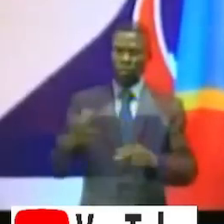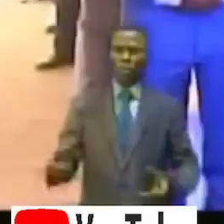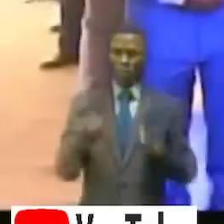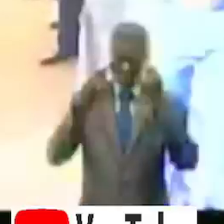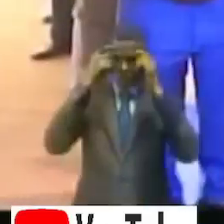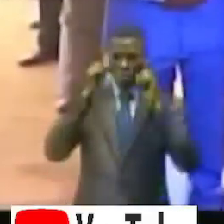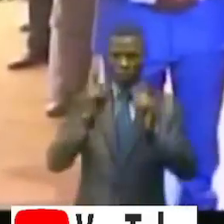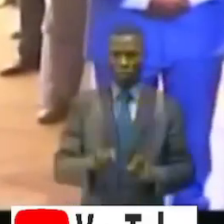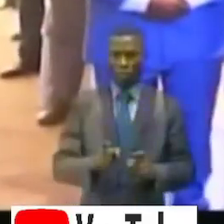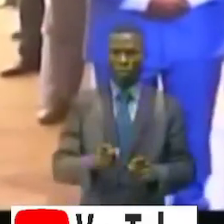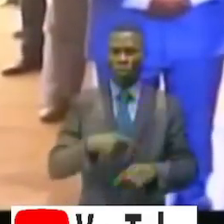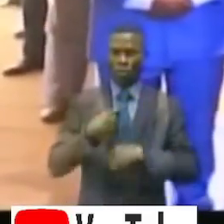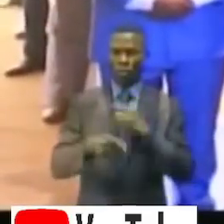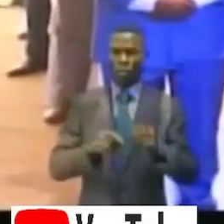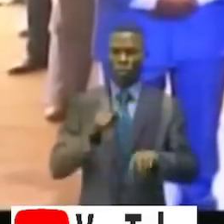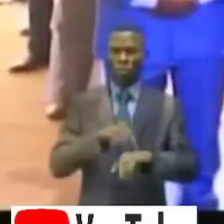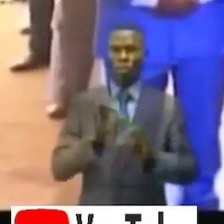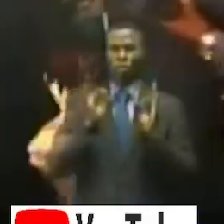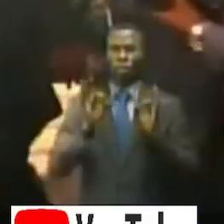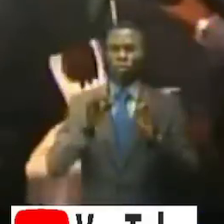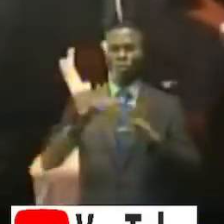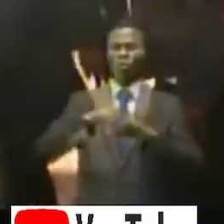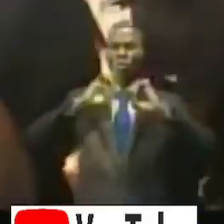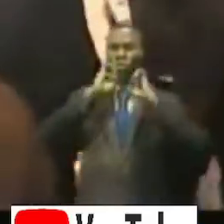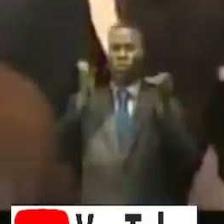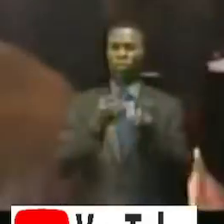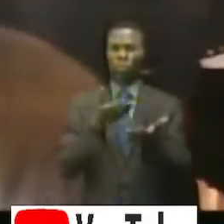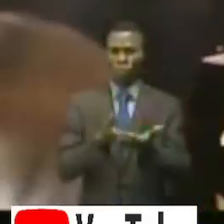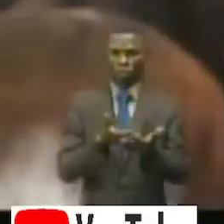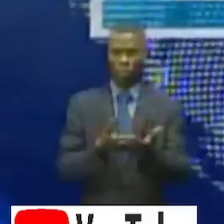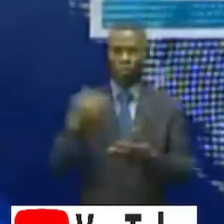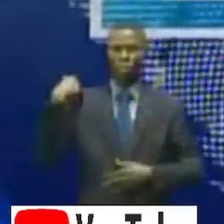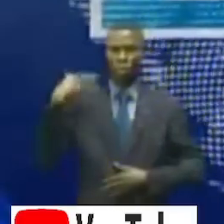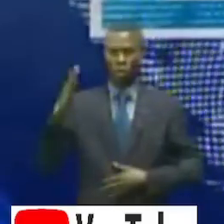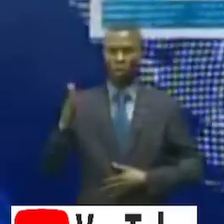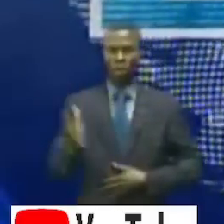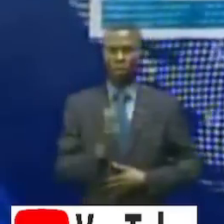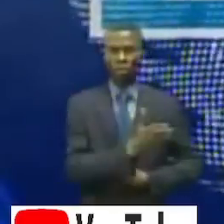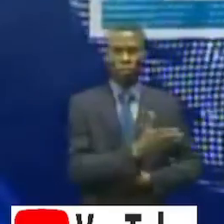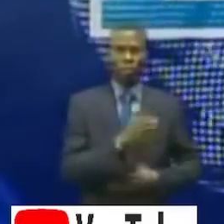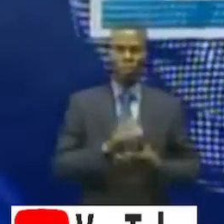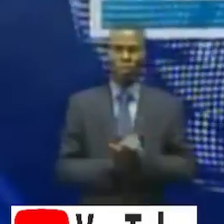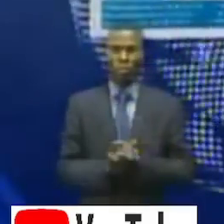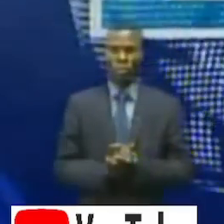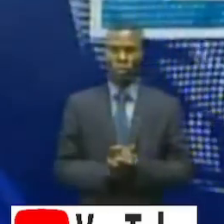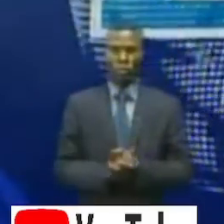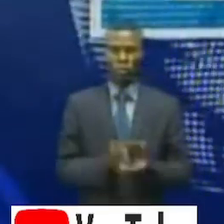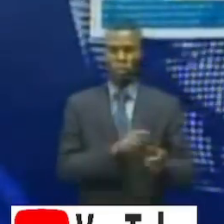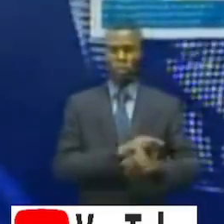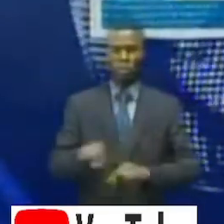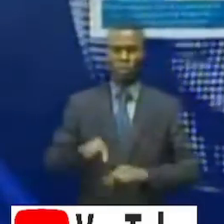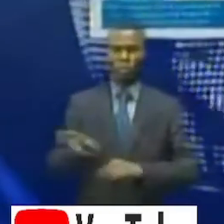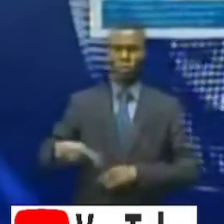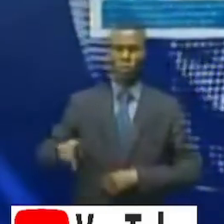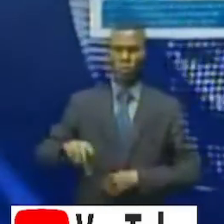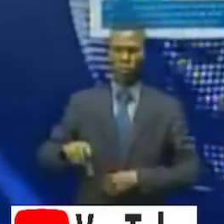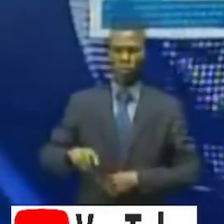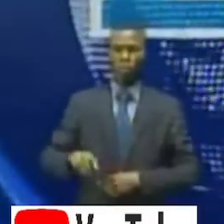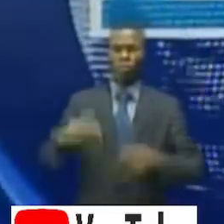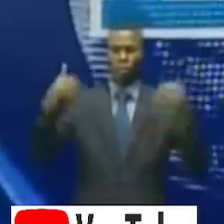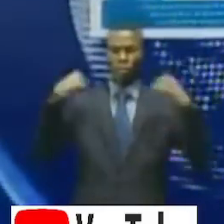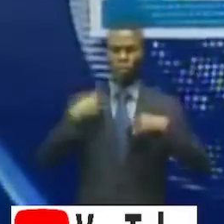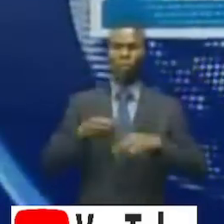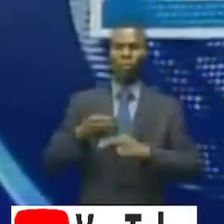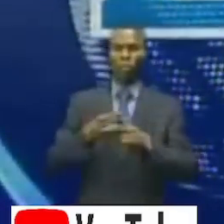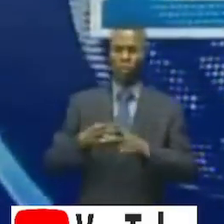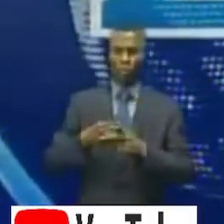décisions qui augurent une nouvelle ère au sein de cette entreprise publique. Et puis la direction provinciale de l'autorité de